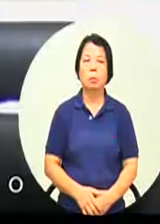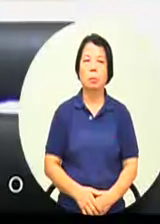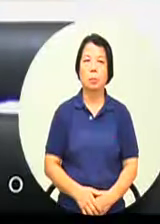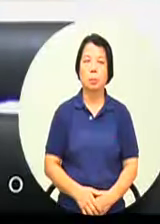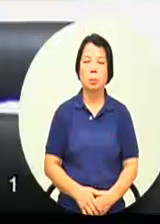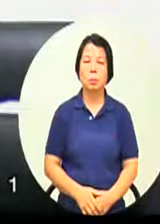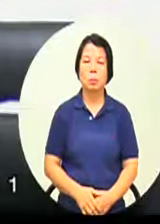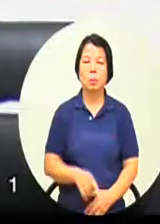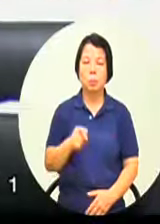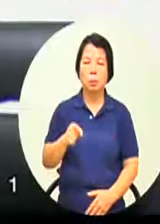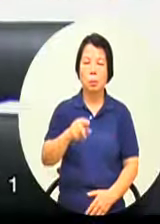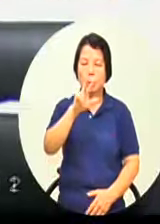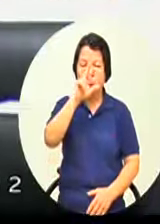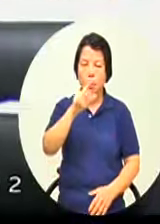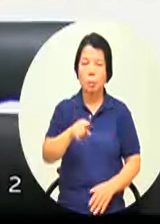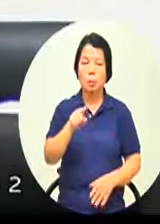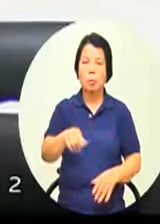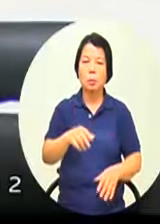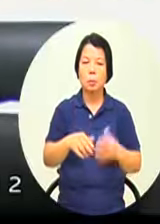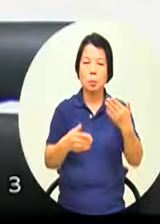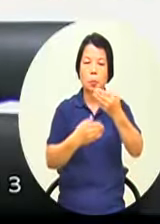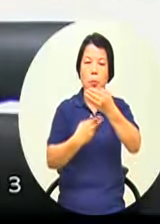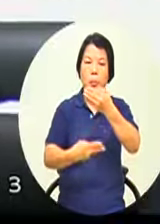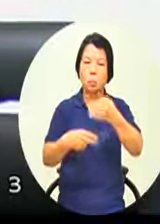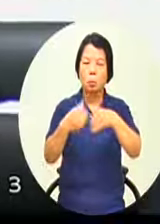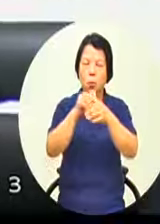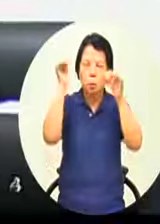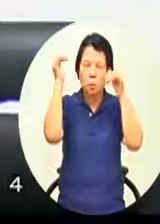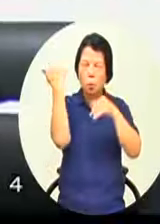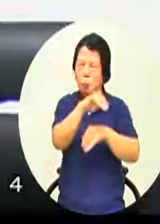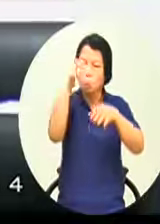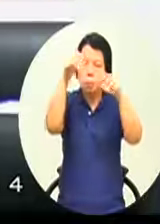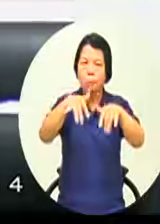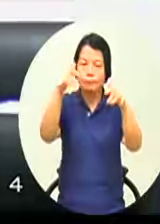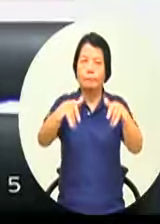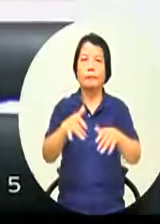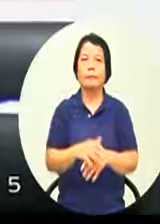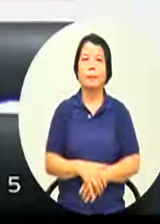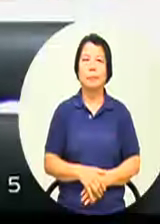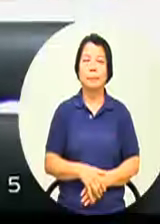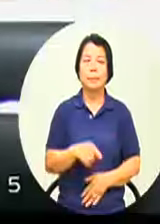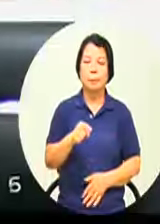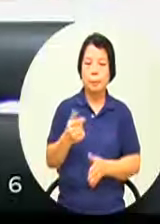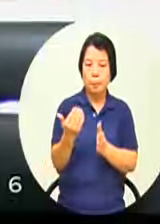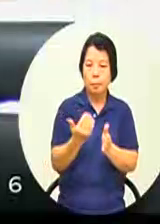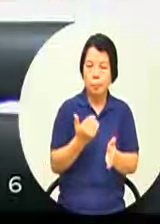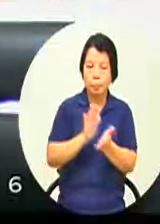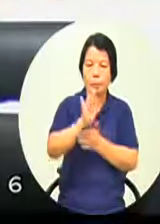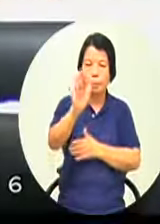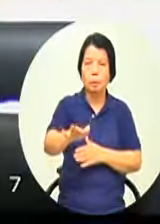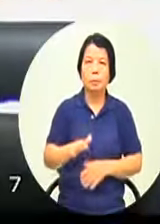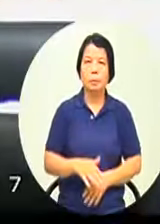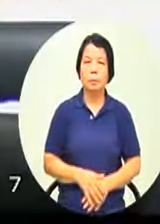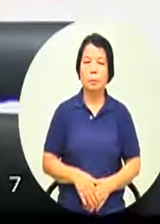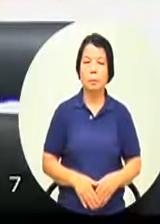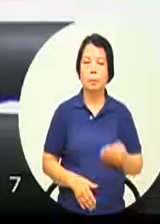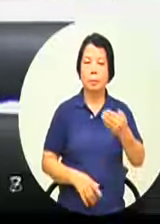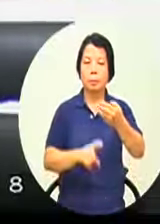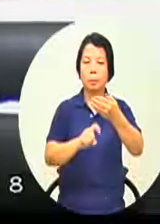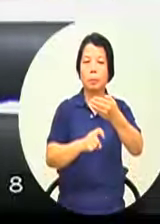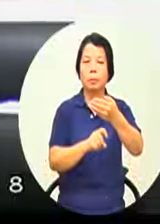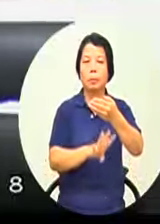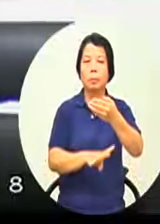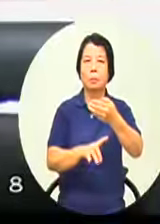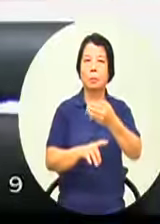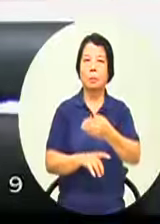那一天是因为突然下大雨。那么我请教你，在那之后的9月14，在